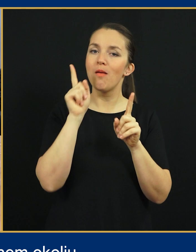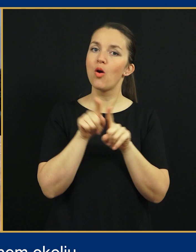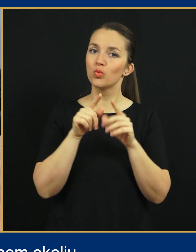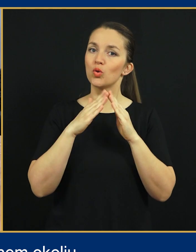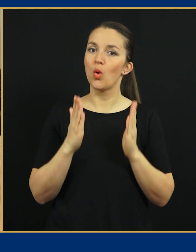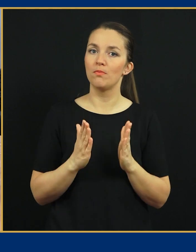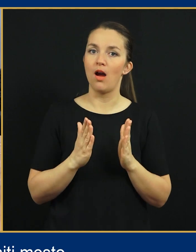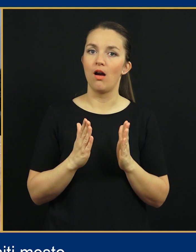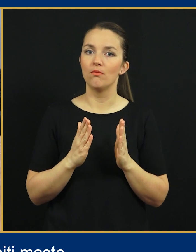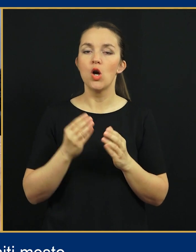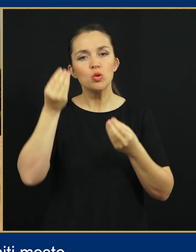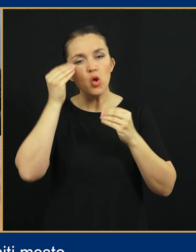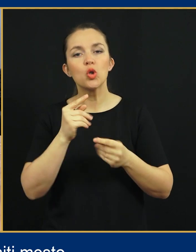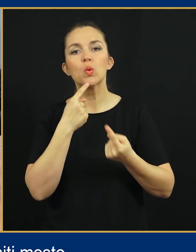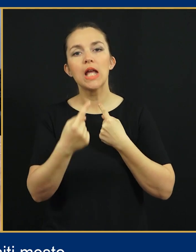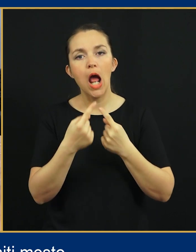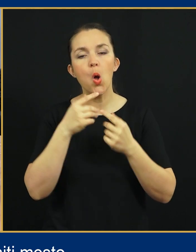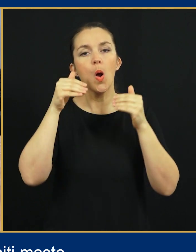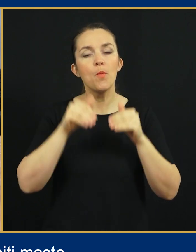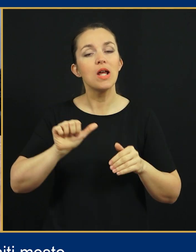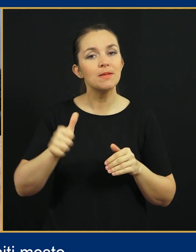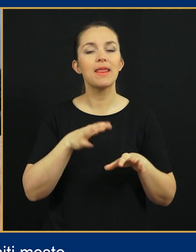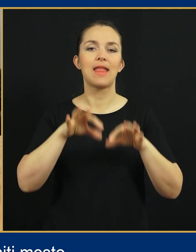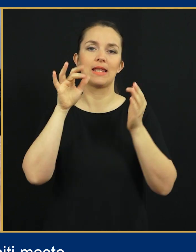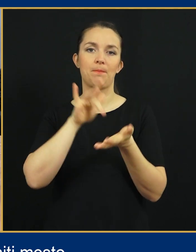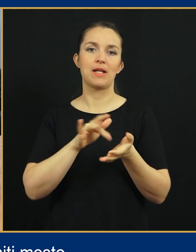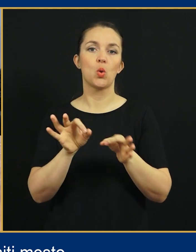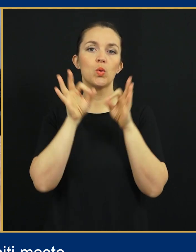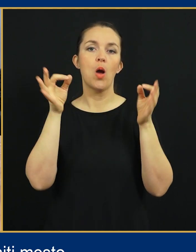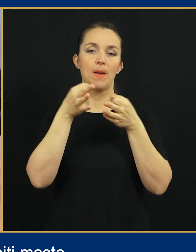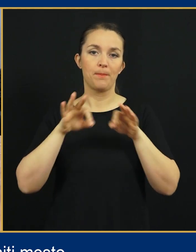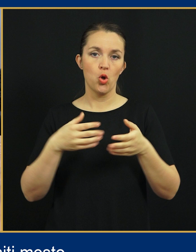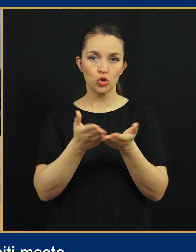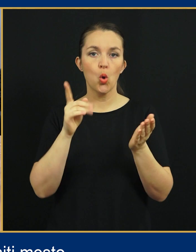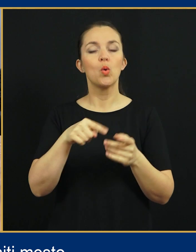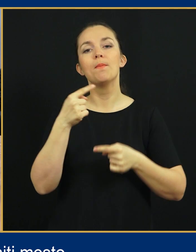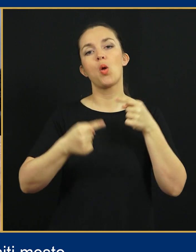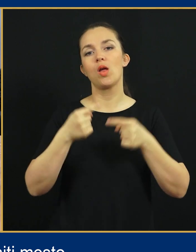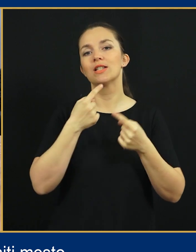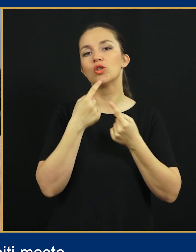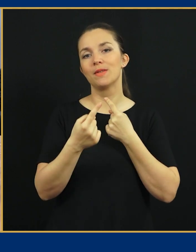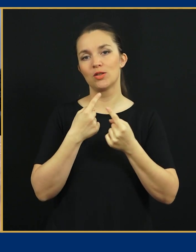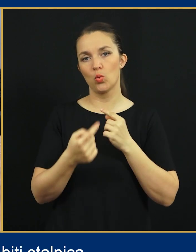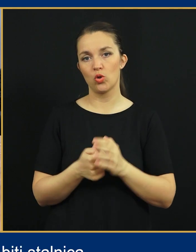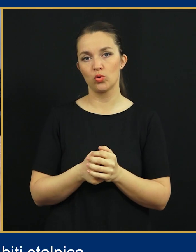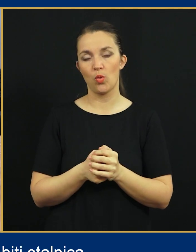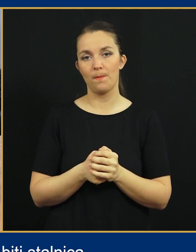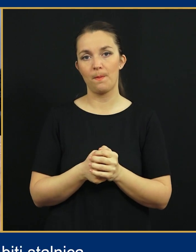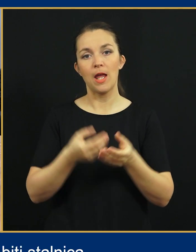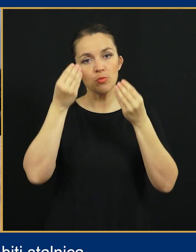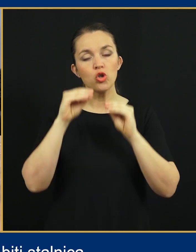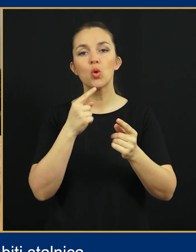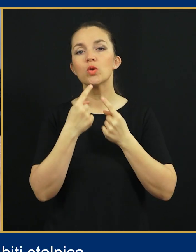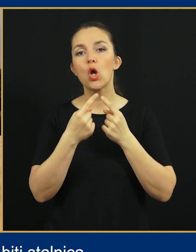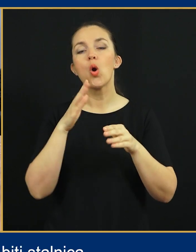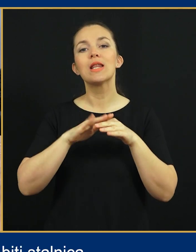doma. Spoštljiv dialog mora spet najti mesto v javnem prostoru in političnem diskurzu. Spoštljiv dialog